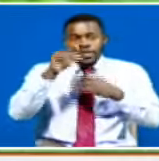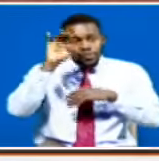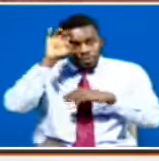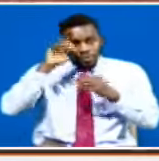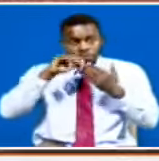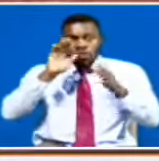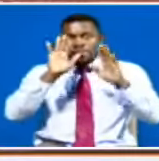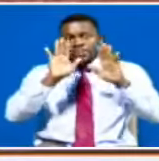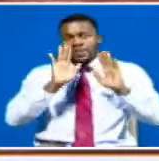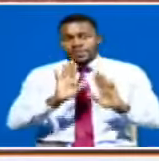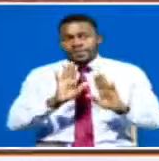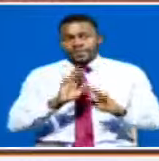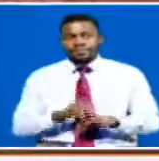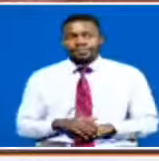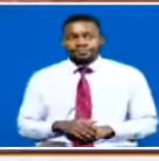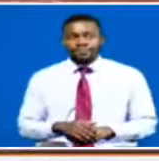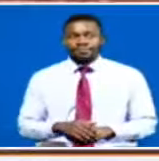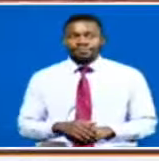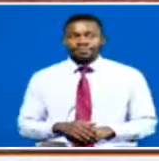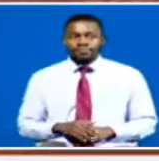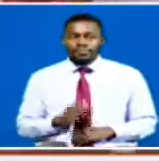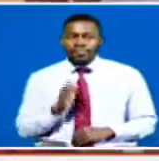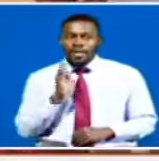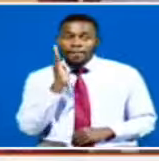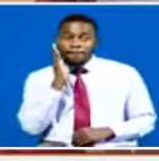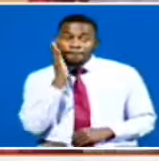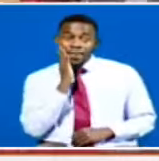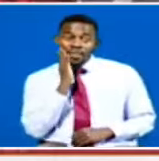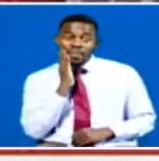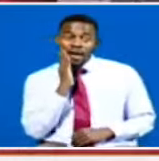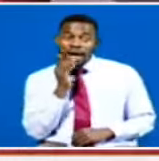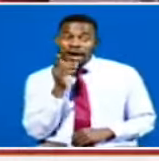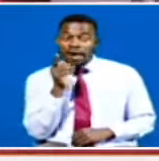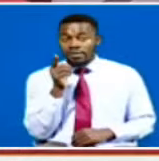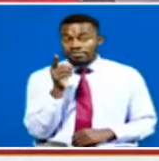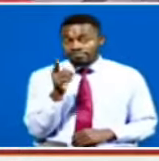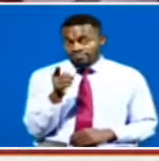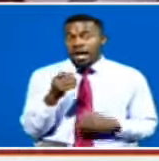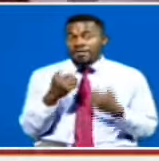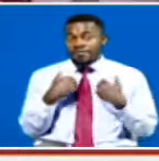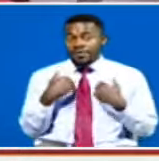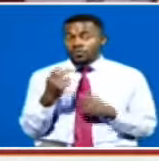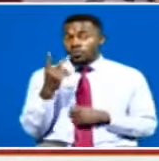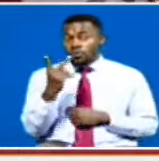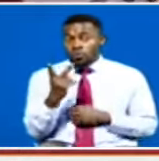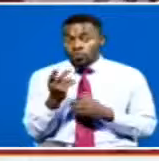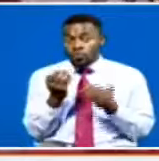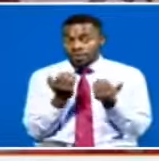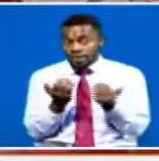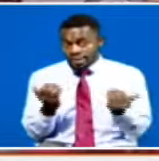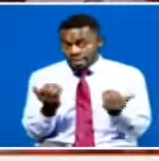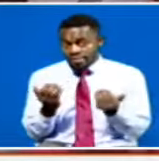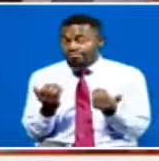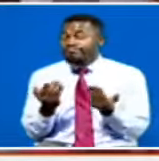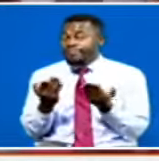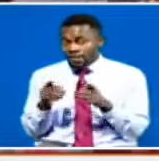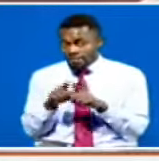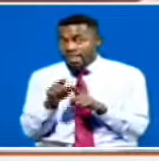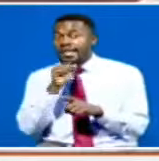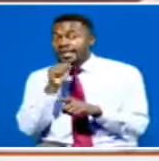nisaidia. Ijapokuwa mamake tunayempa jina Mumbua alirejea kwao na watoto wake wawili na mjukuu wake,